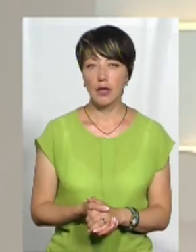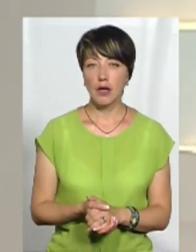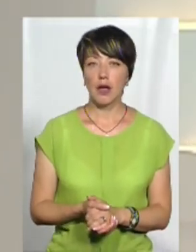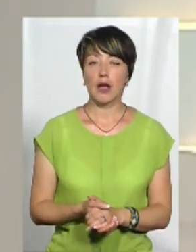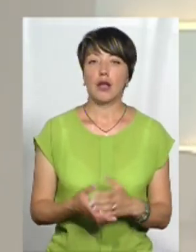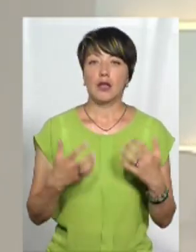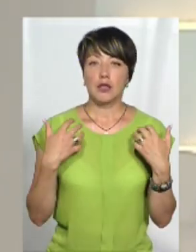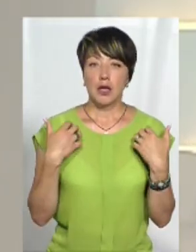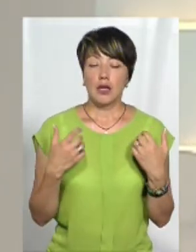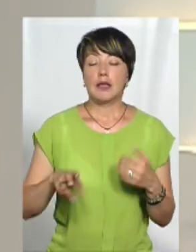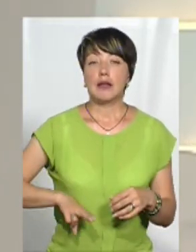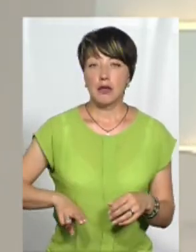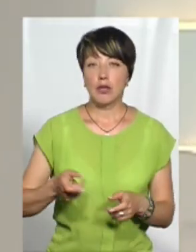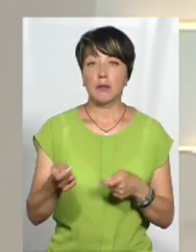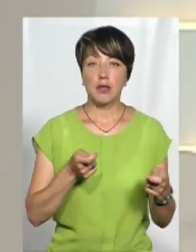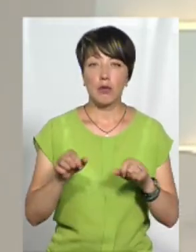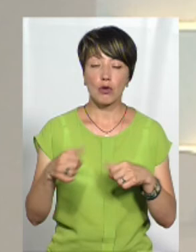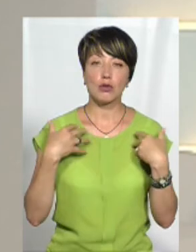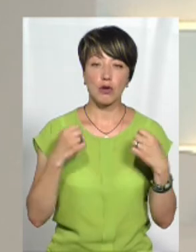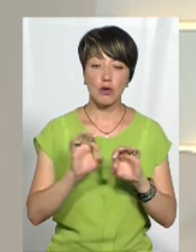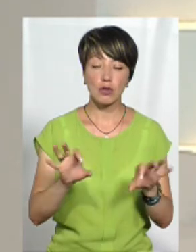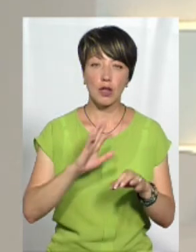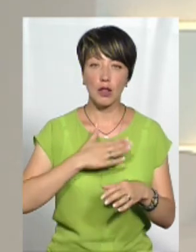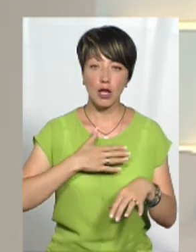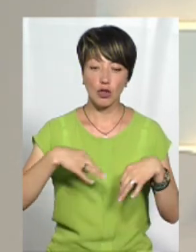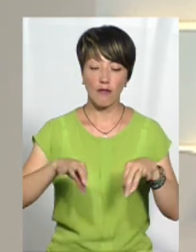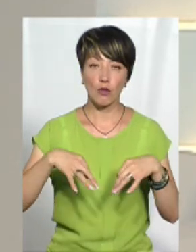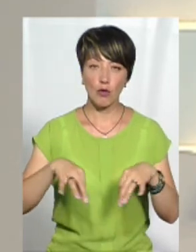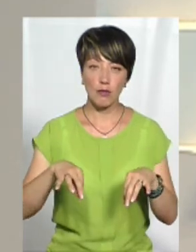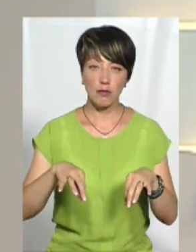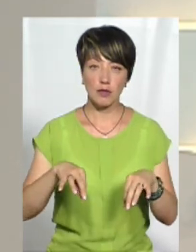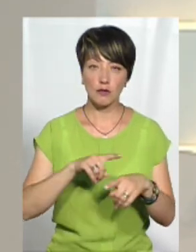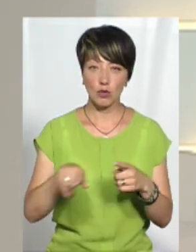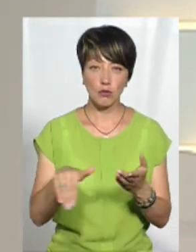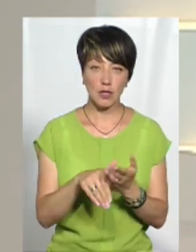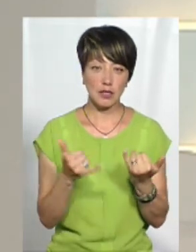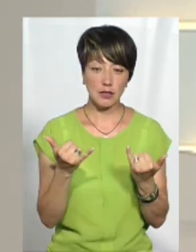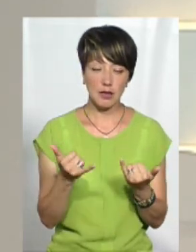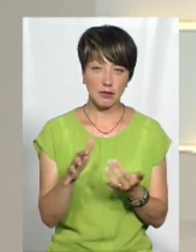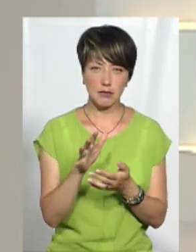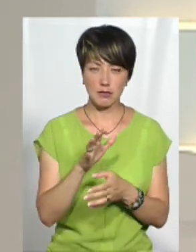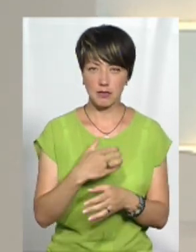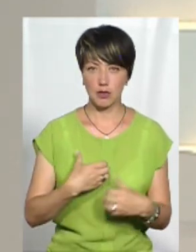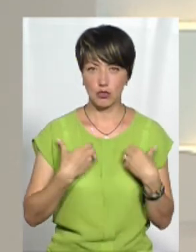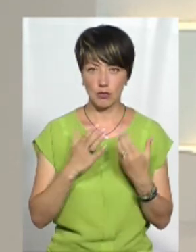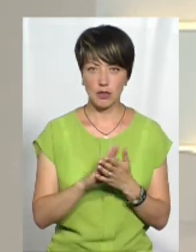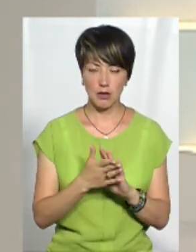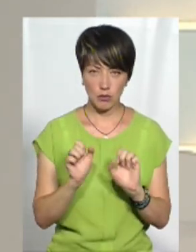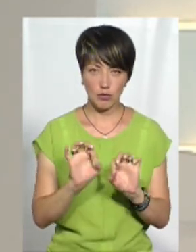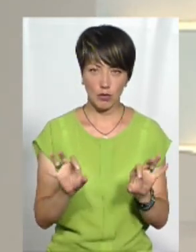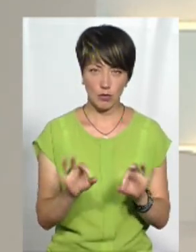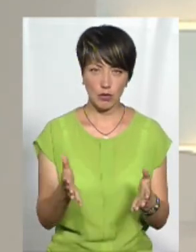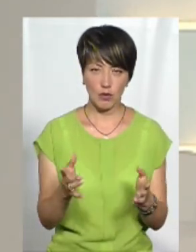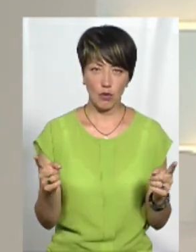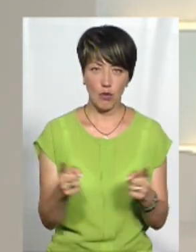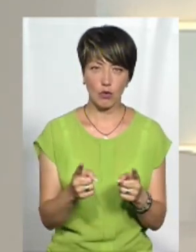нам в коментарі, що наші швидкі автомобілі швидкої допомоги наразі в неналежному стані. Можете